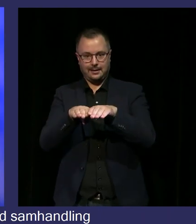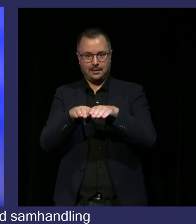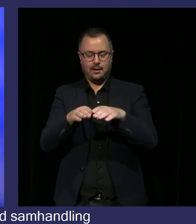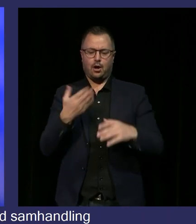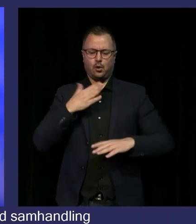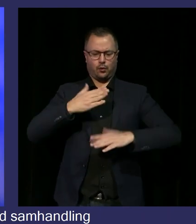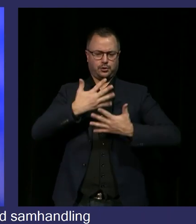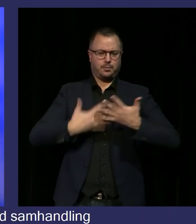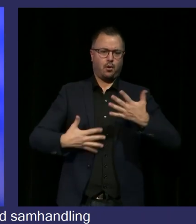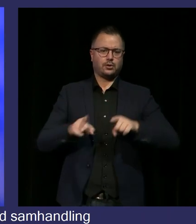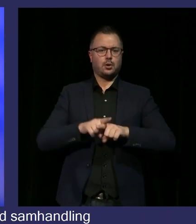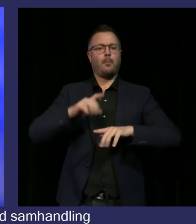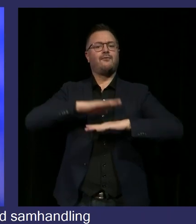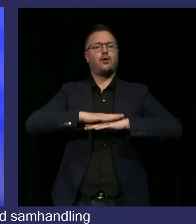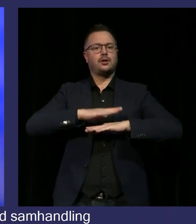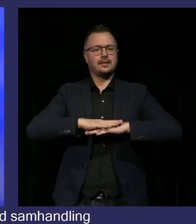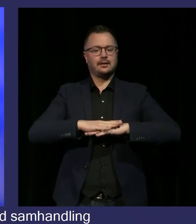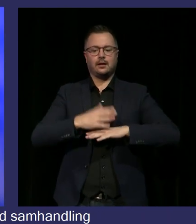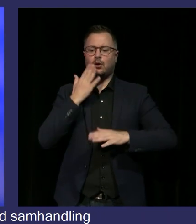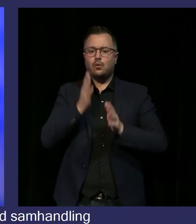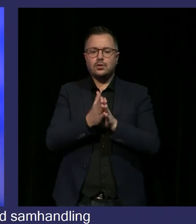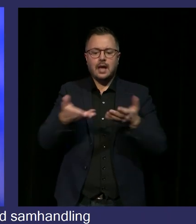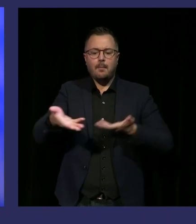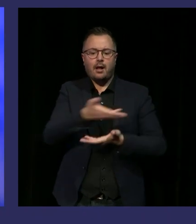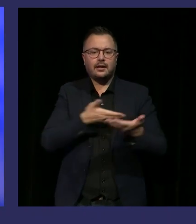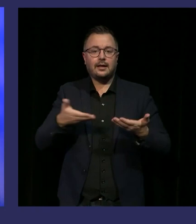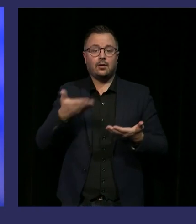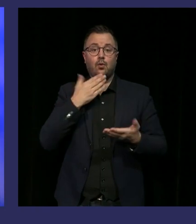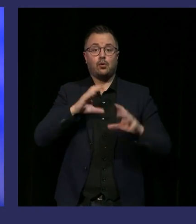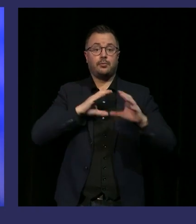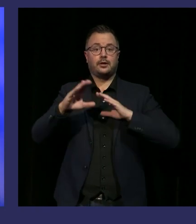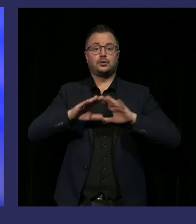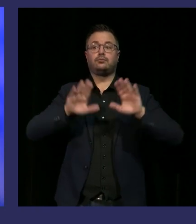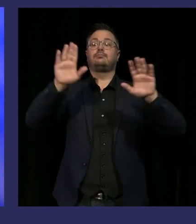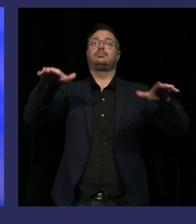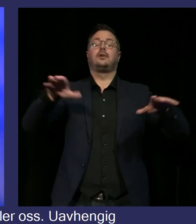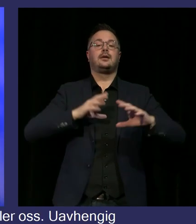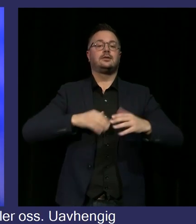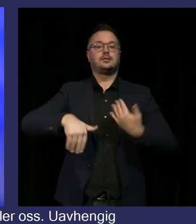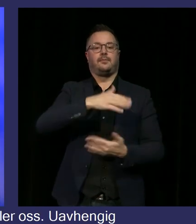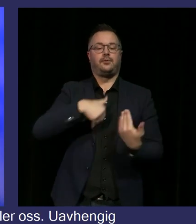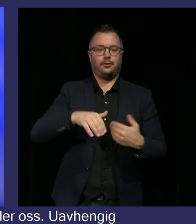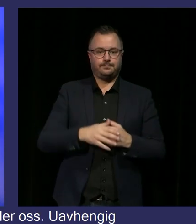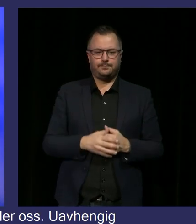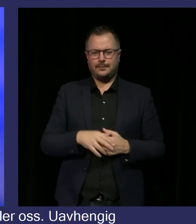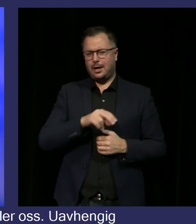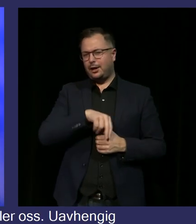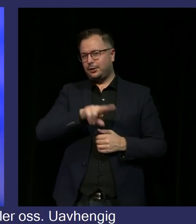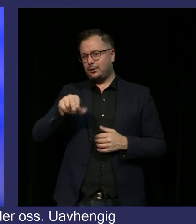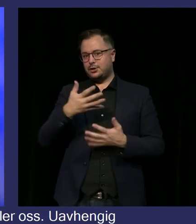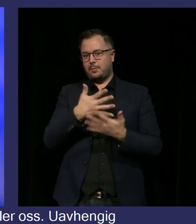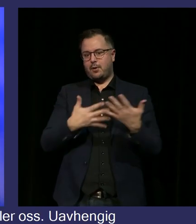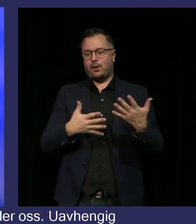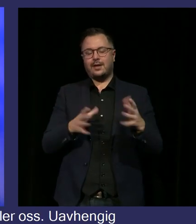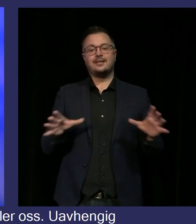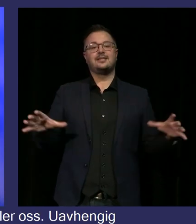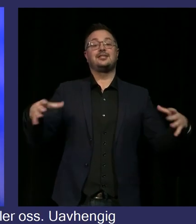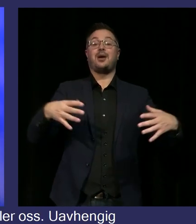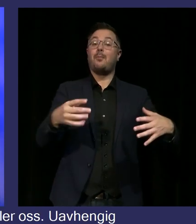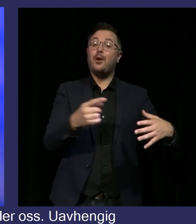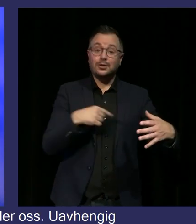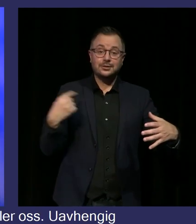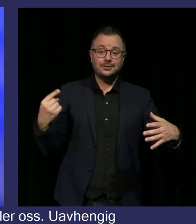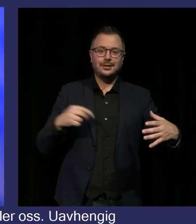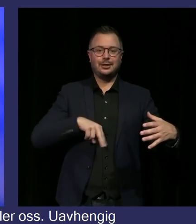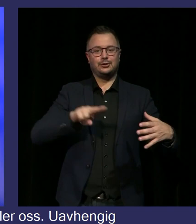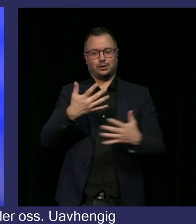forutsetning for god samhandling og god kommunikasjon i samfunnet. Norsk språk samler oss. Norsk